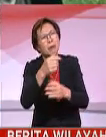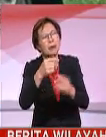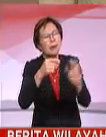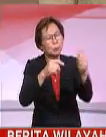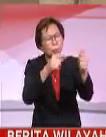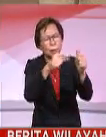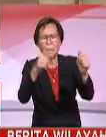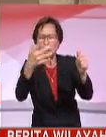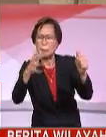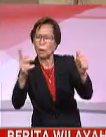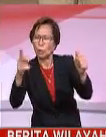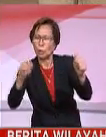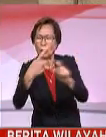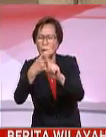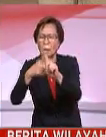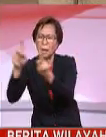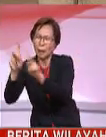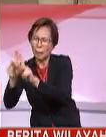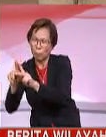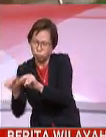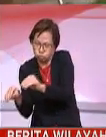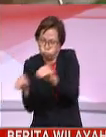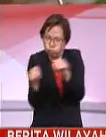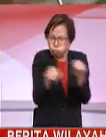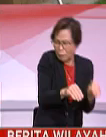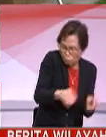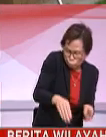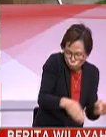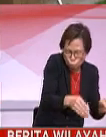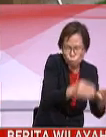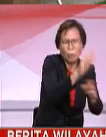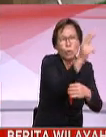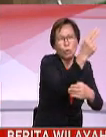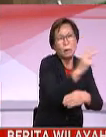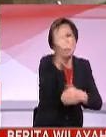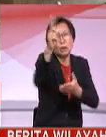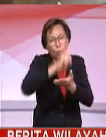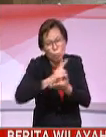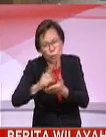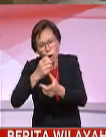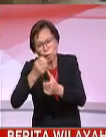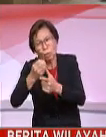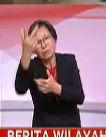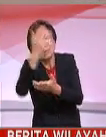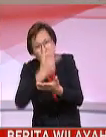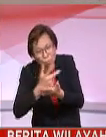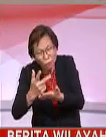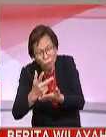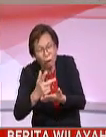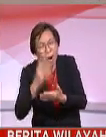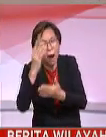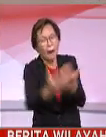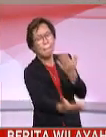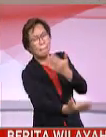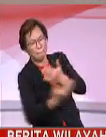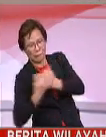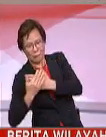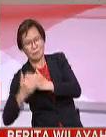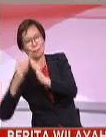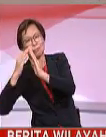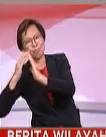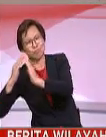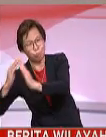15 kilometer dari perkampungan mereka. Selepas seminggu hingga 3 minggu, mereka akan kembali